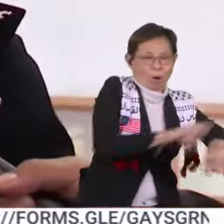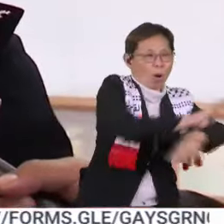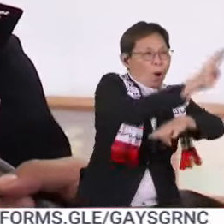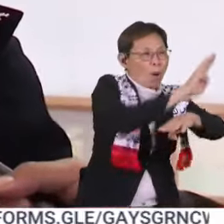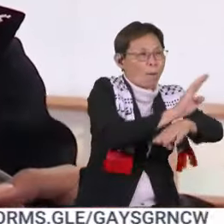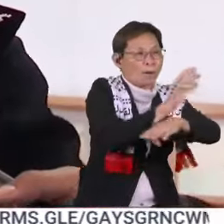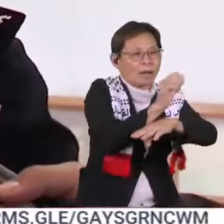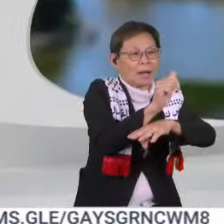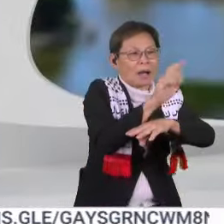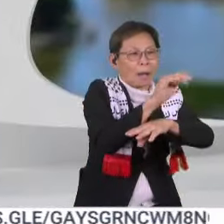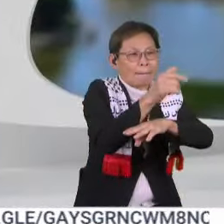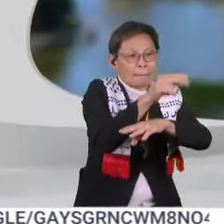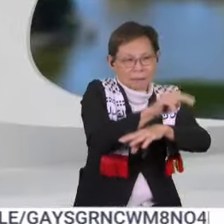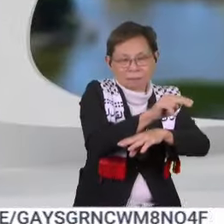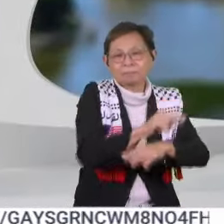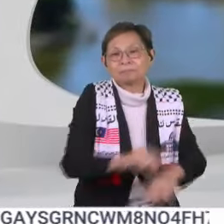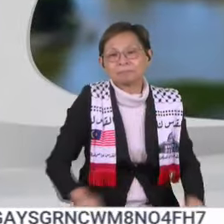Aman.